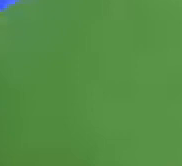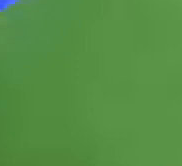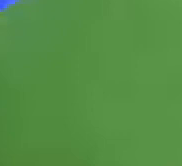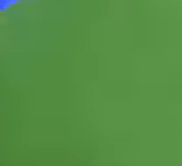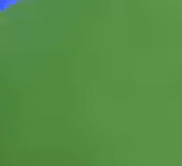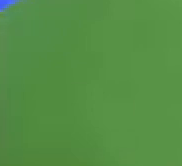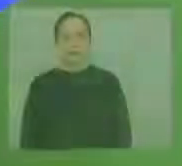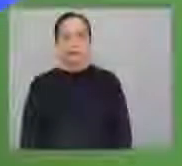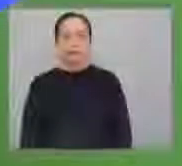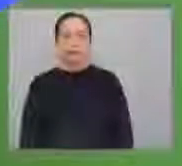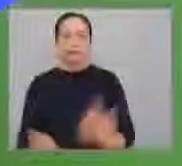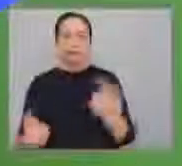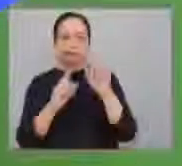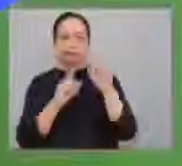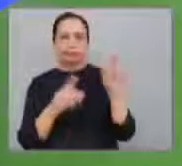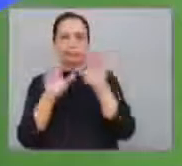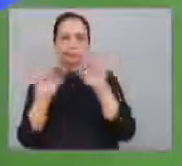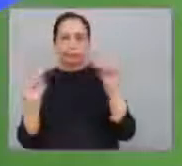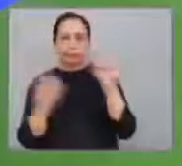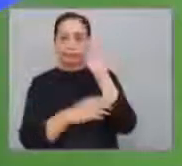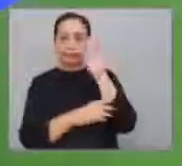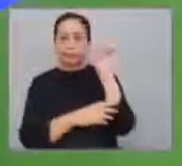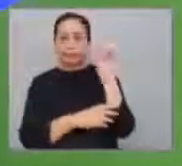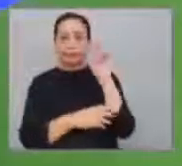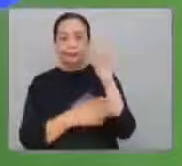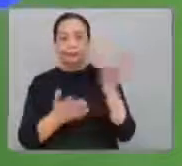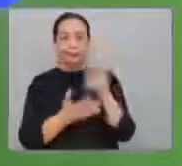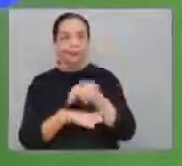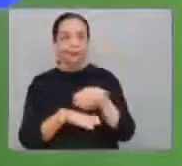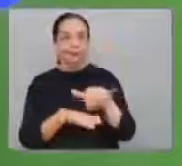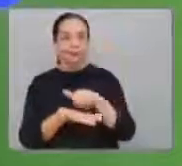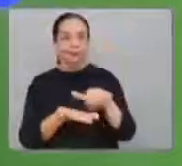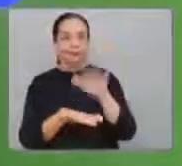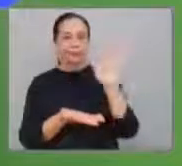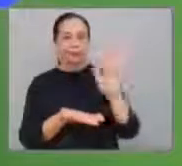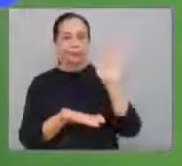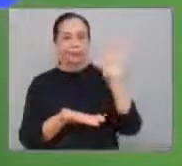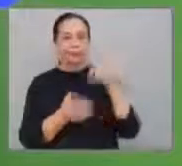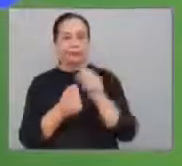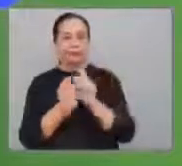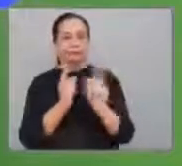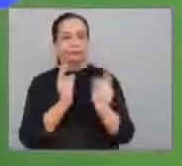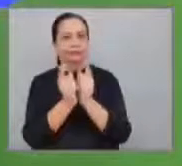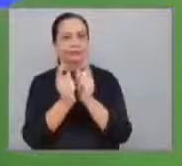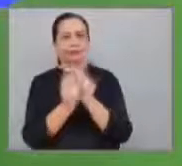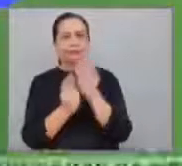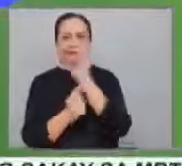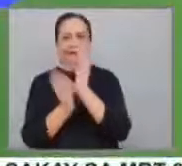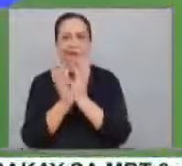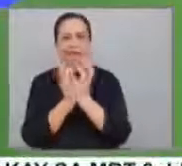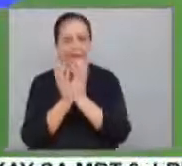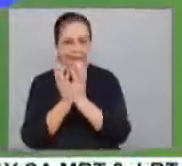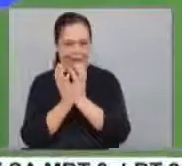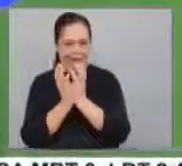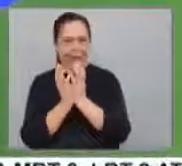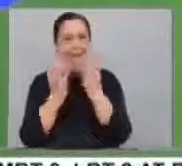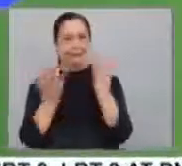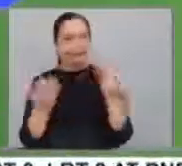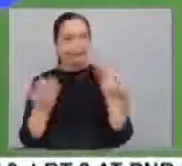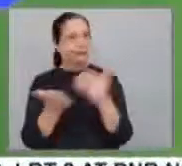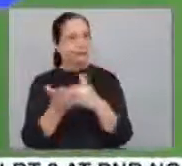Nakarating na po si Pangulong Ferdinand Marcos Jr. sa New York at sa kanya pong pakikipagkita sa Filipino community doon, muling inilatag